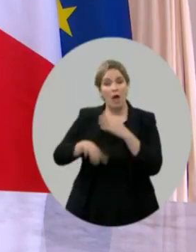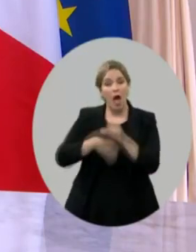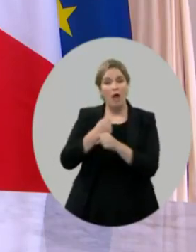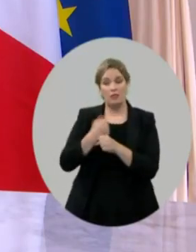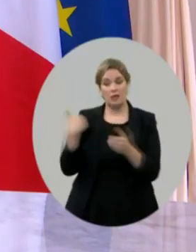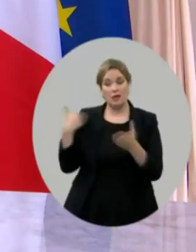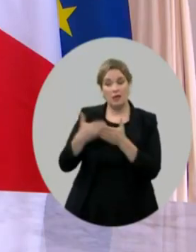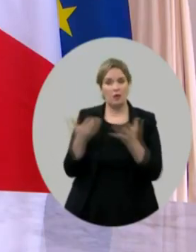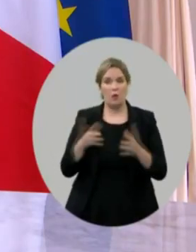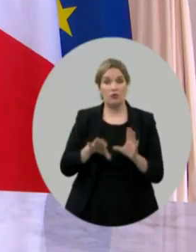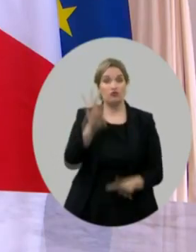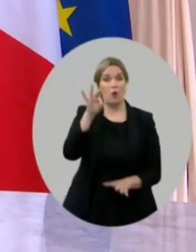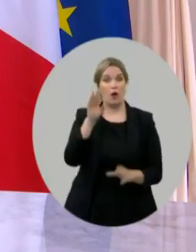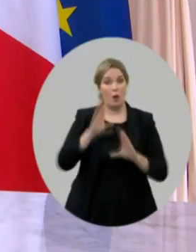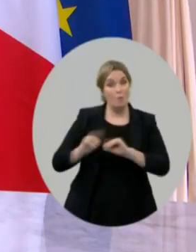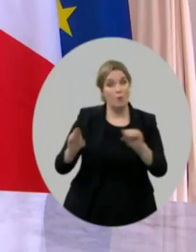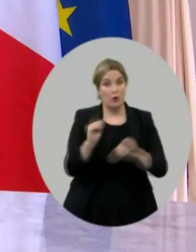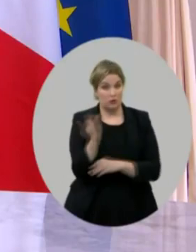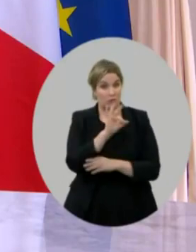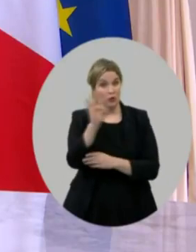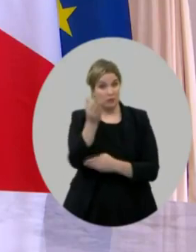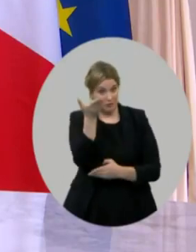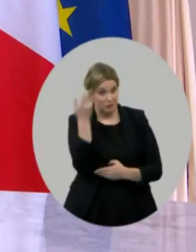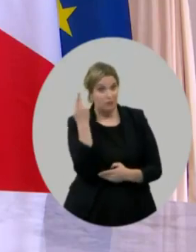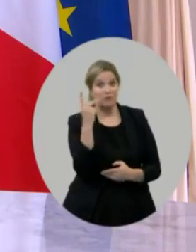choix du peuple français, votre choix